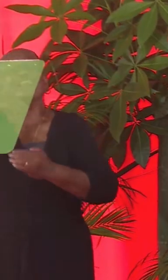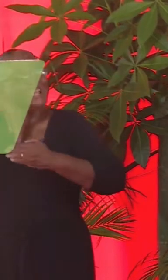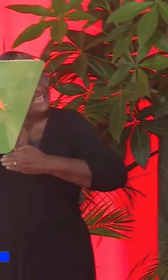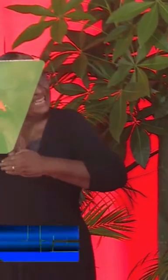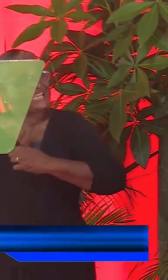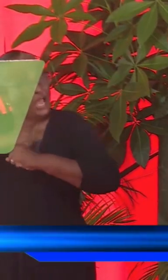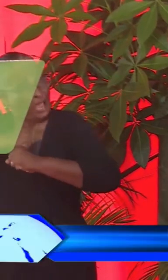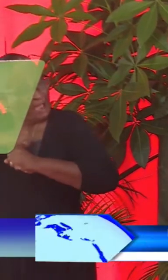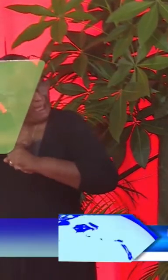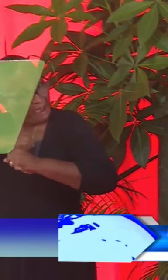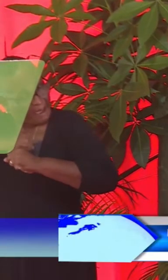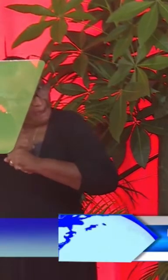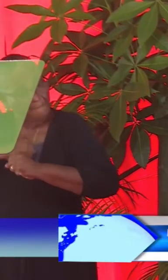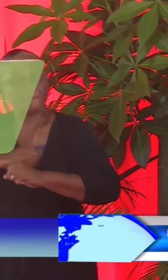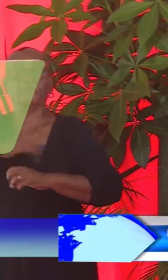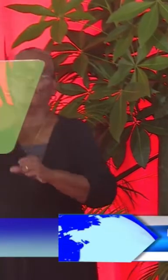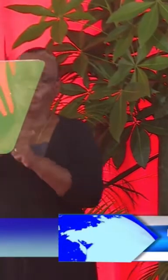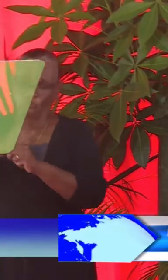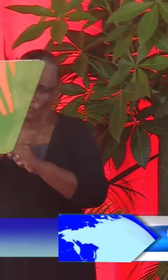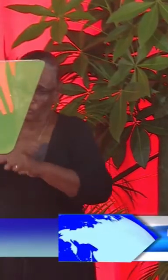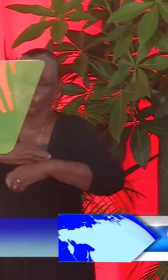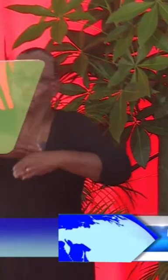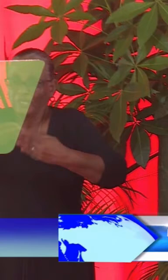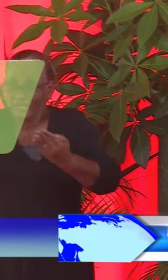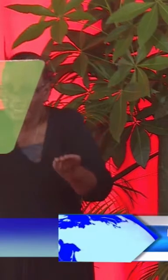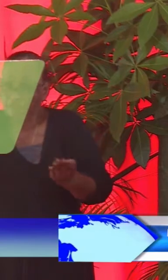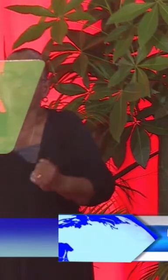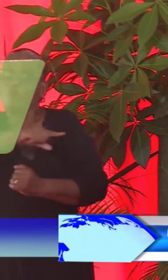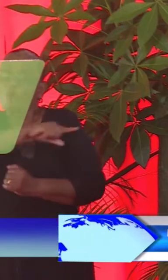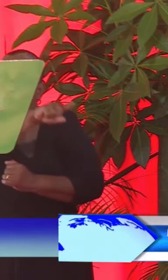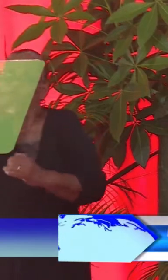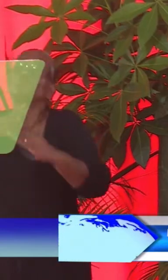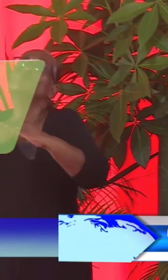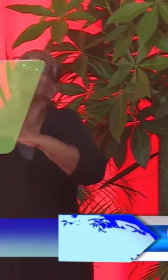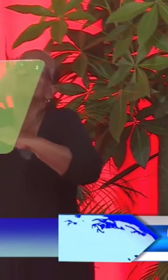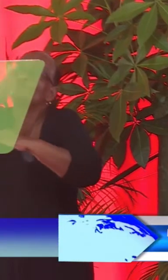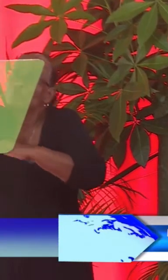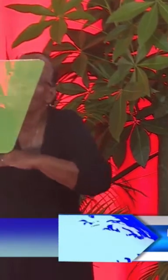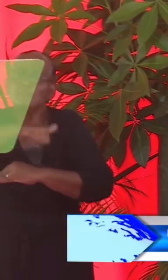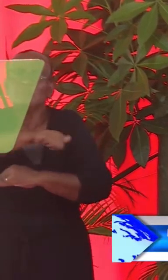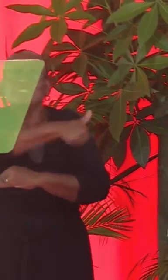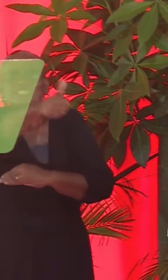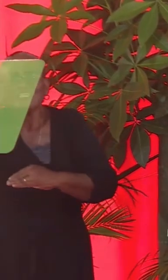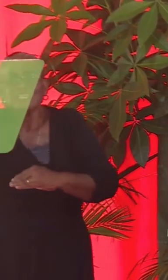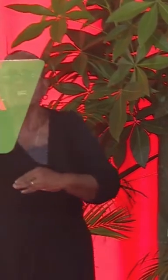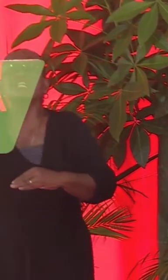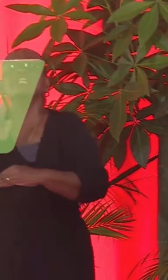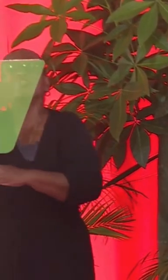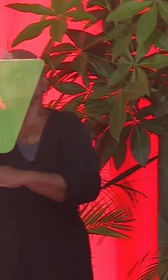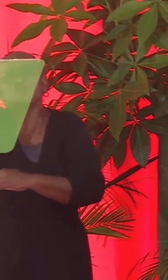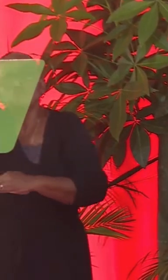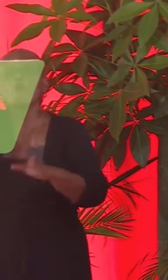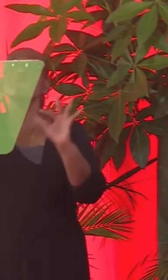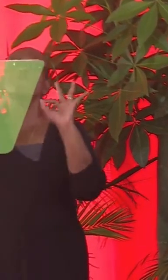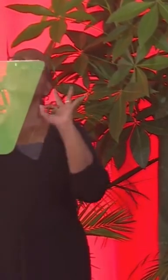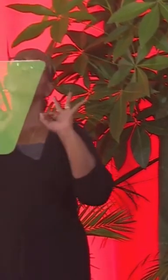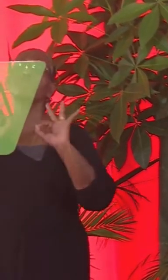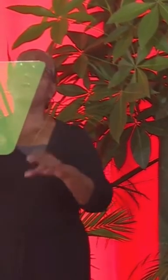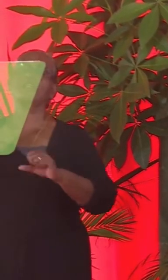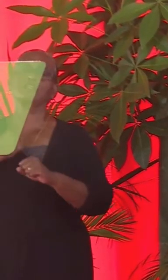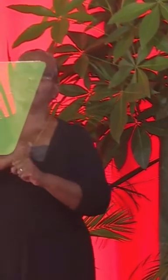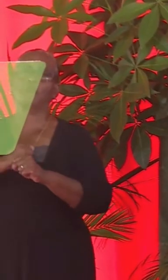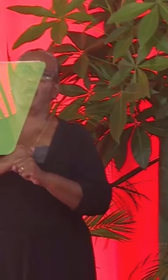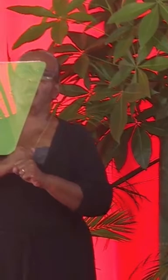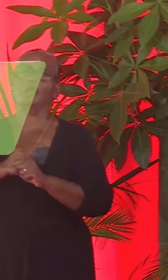te doen en aan te wenden om uw toekomst, ons aller toekomst, veilig te stellen